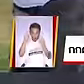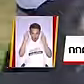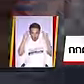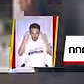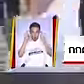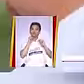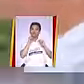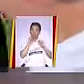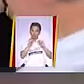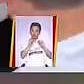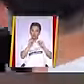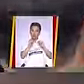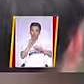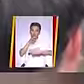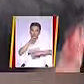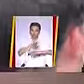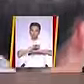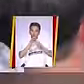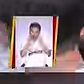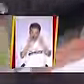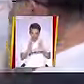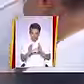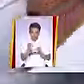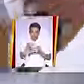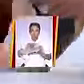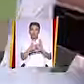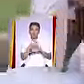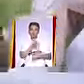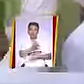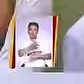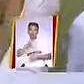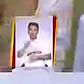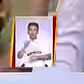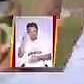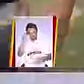ฐมนตรีต้องแต่งตั้งจากบุคคลซึ่งสภาผู้แทนราษฎรให้ความเห็นชอบครับ